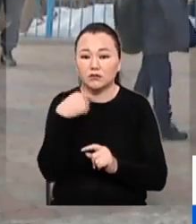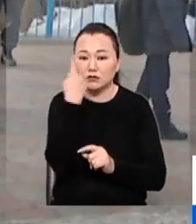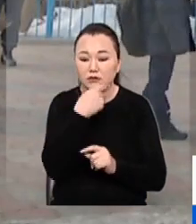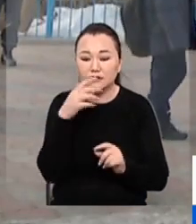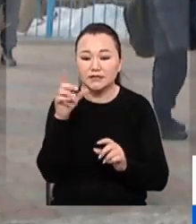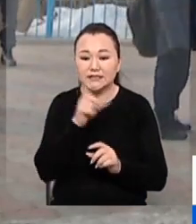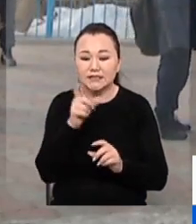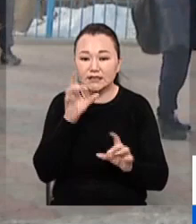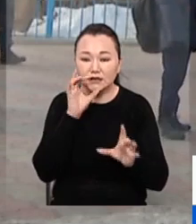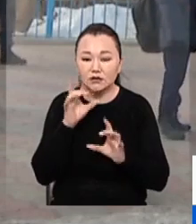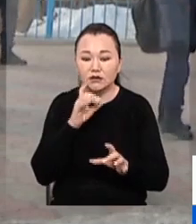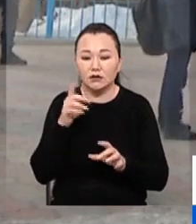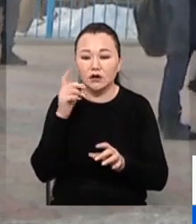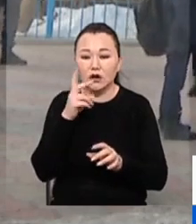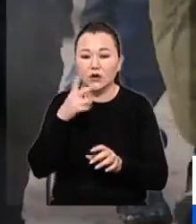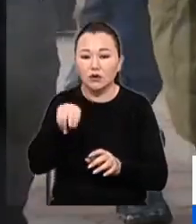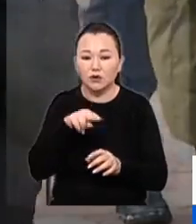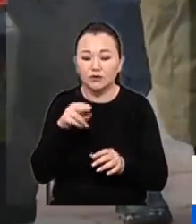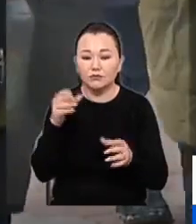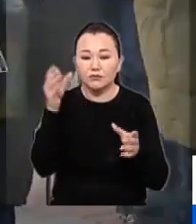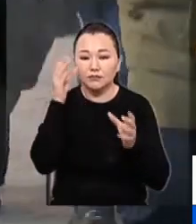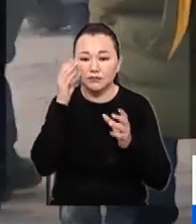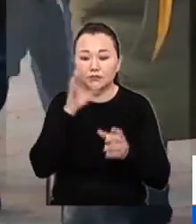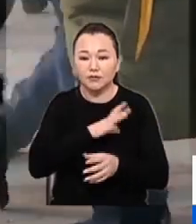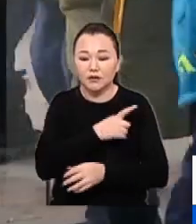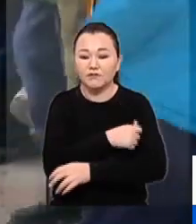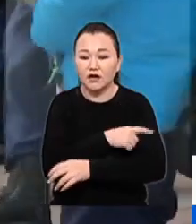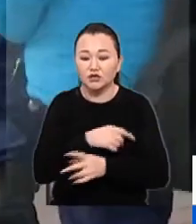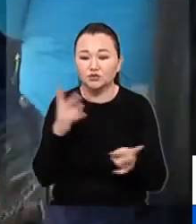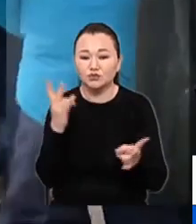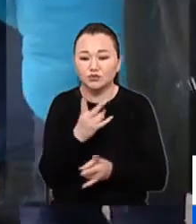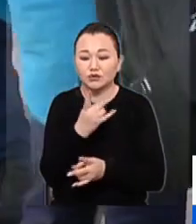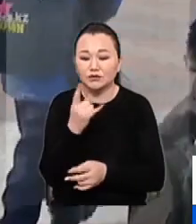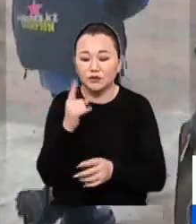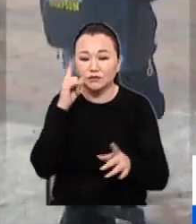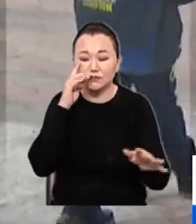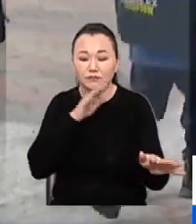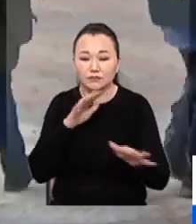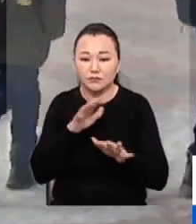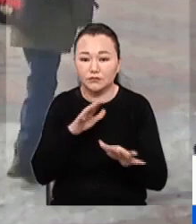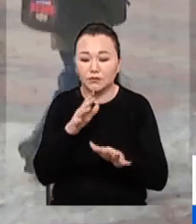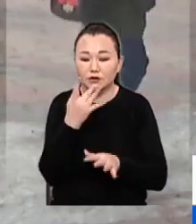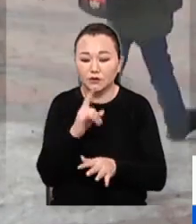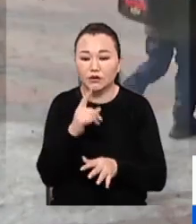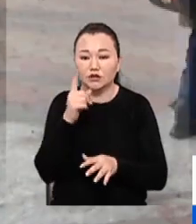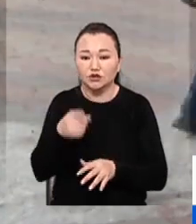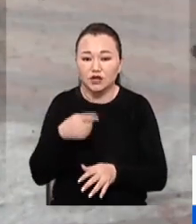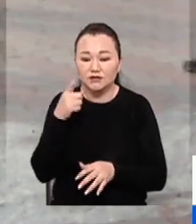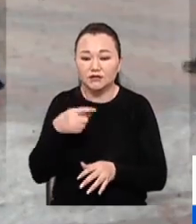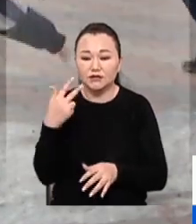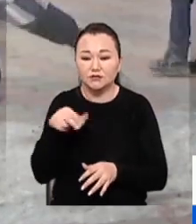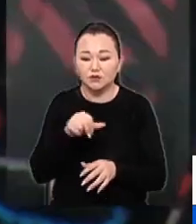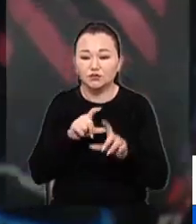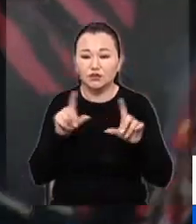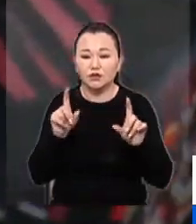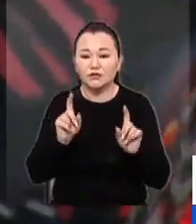көгерген баласының басына мұз басып қойған. Сөйтіп дәрігер көмегіне зәру мие шайқалған жетіншек бір жарым сағат бойы мектепте